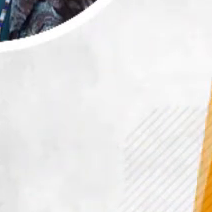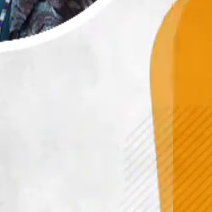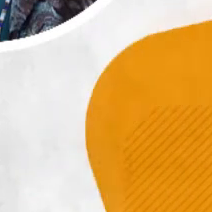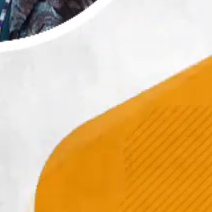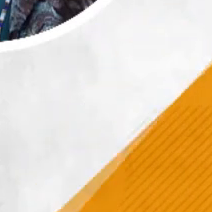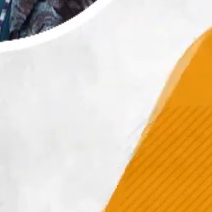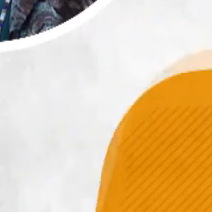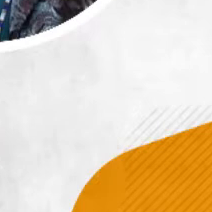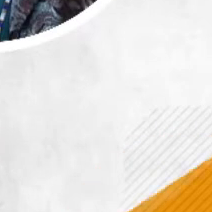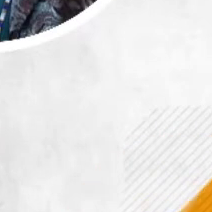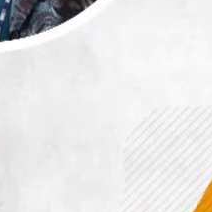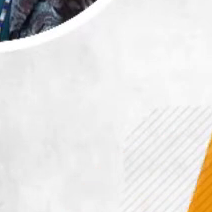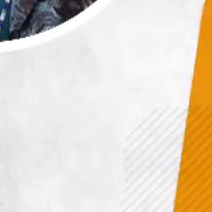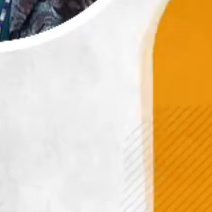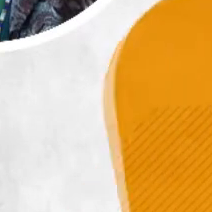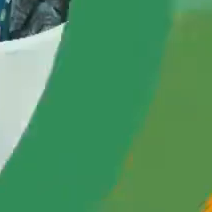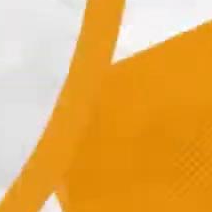Merhaba'da yanıtlıyor.